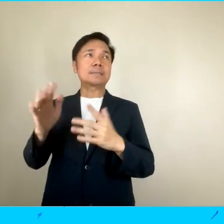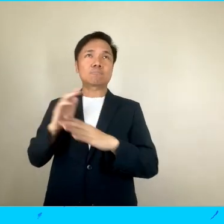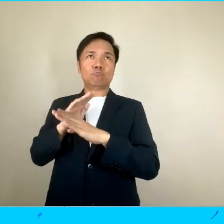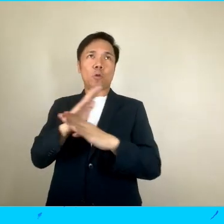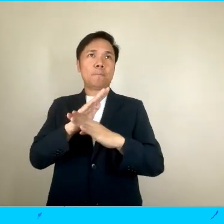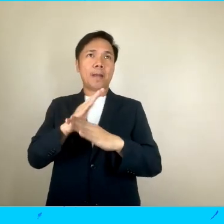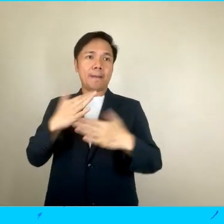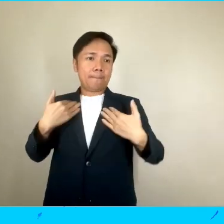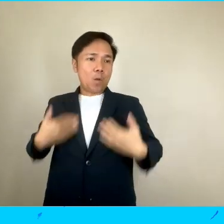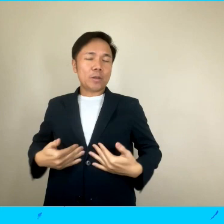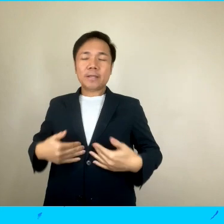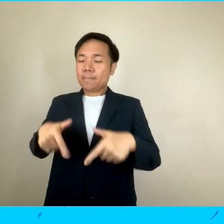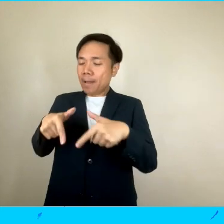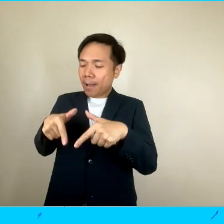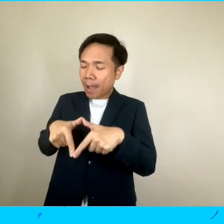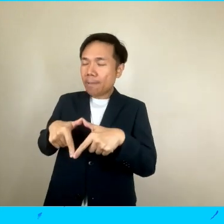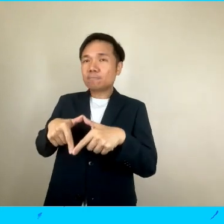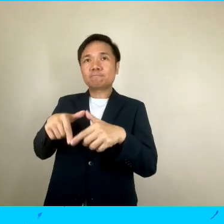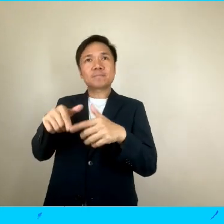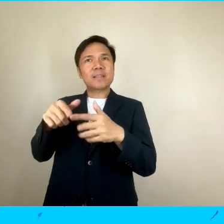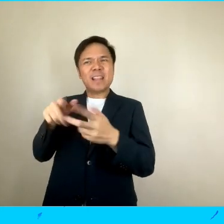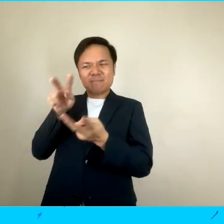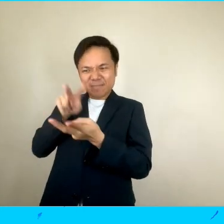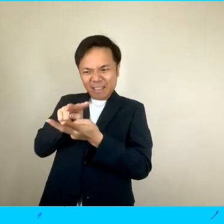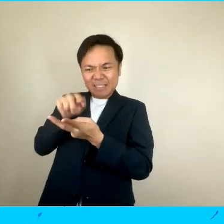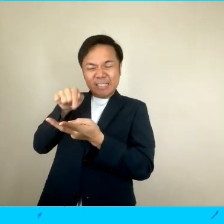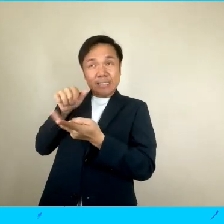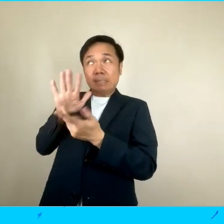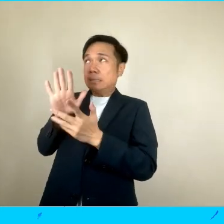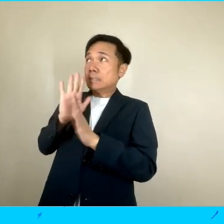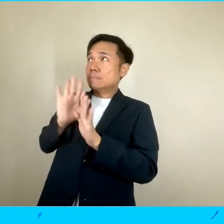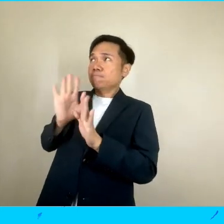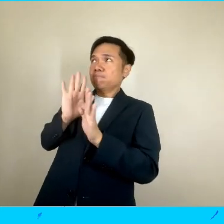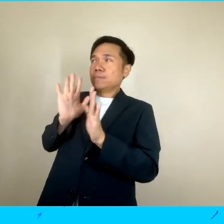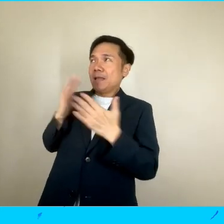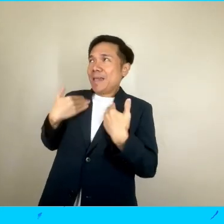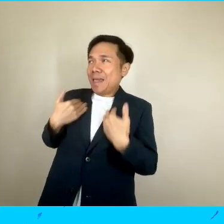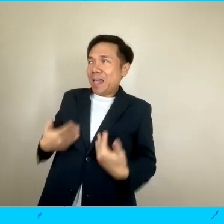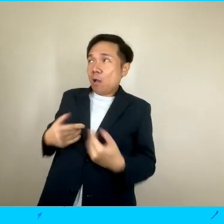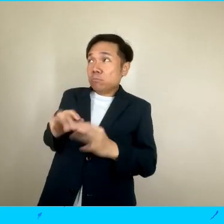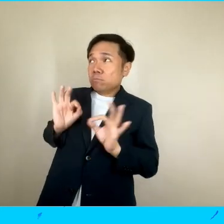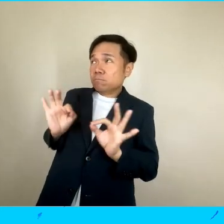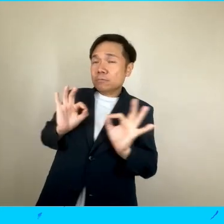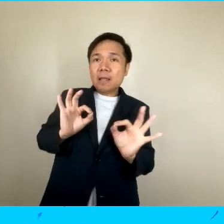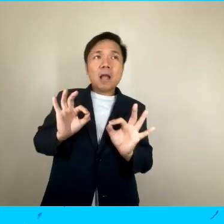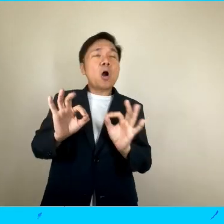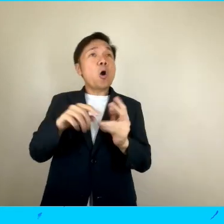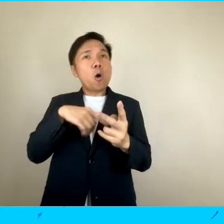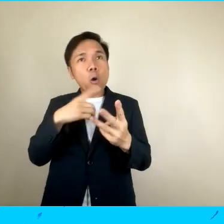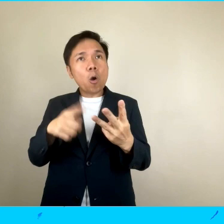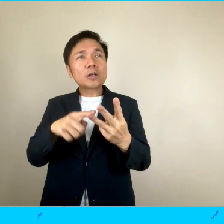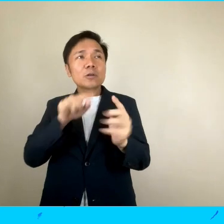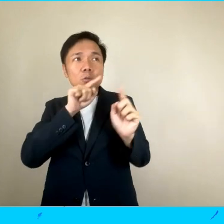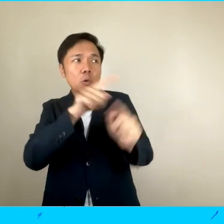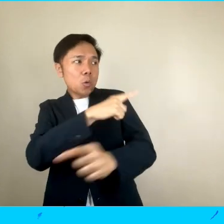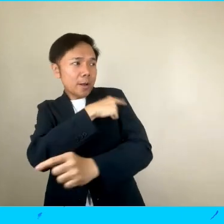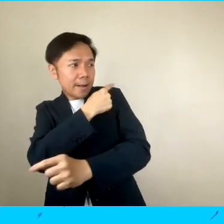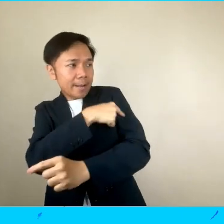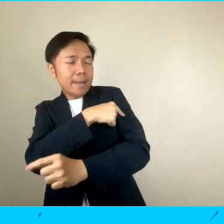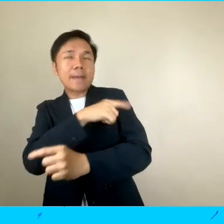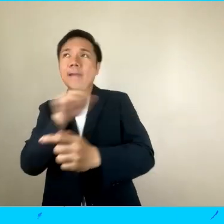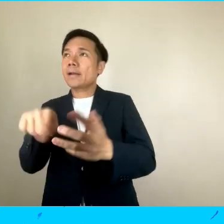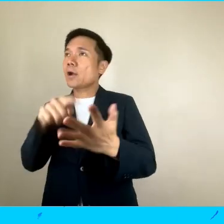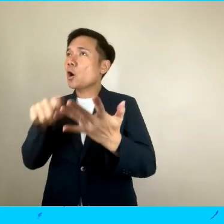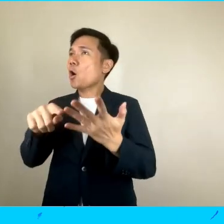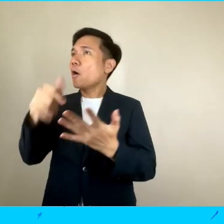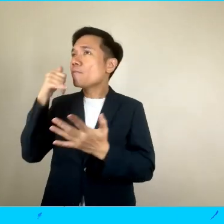service de sexuelle, il faut savoir où est-ce qu'on va y aller, dans quel public, quels seront les services qui sont faits,